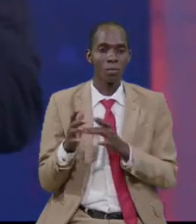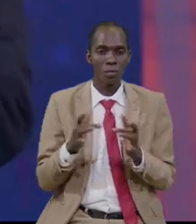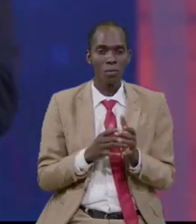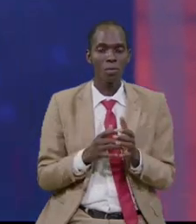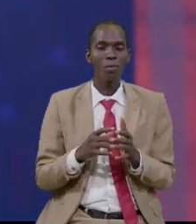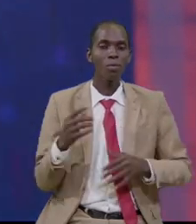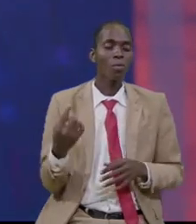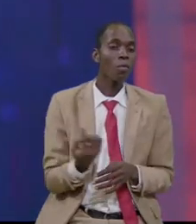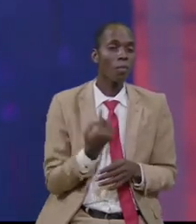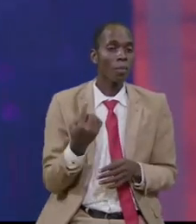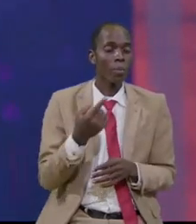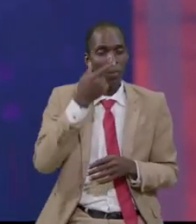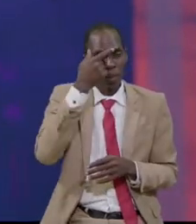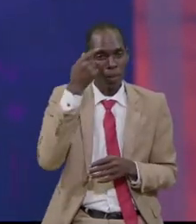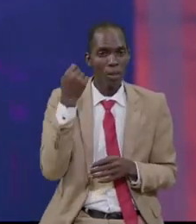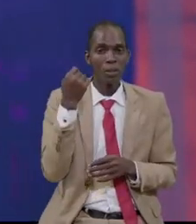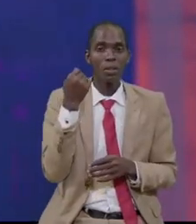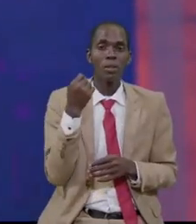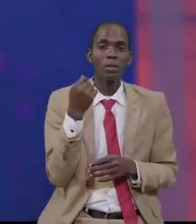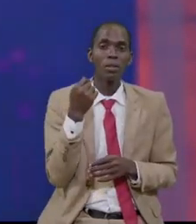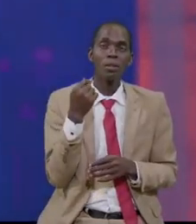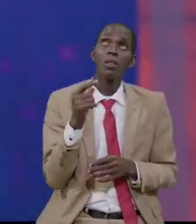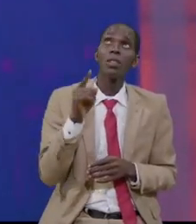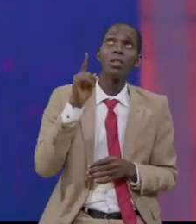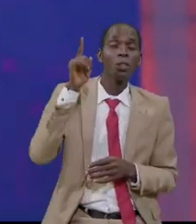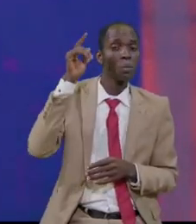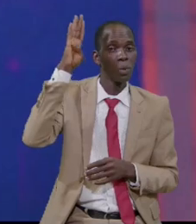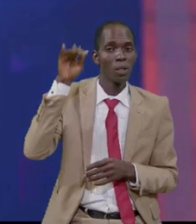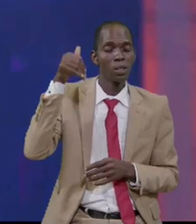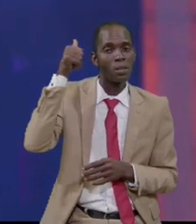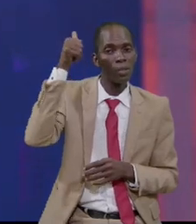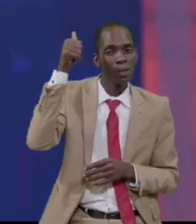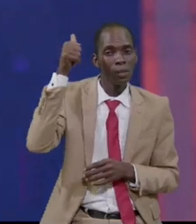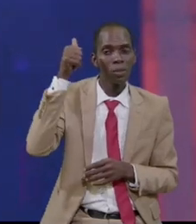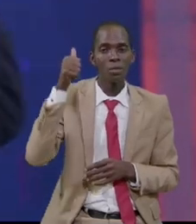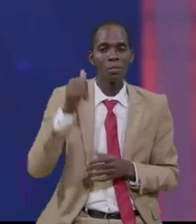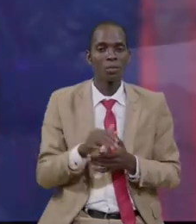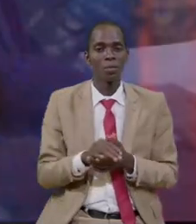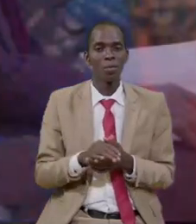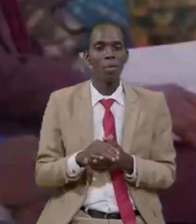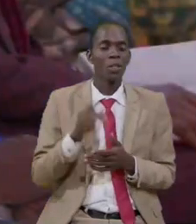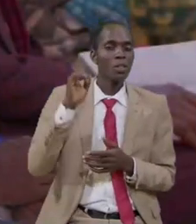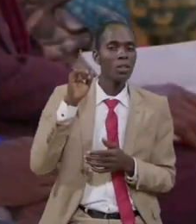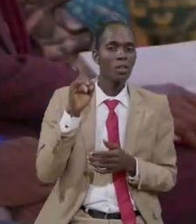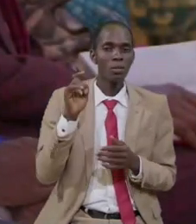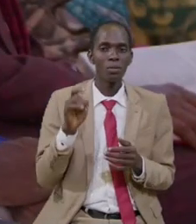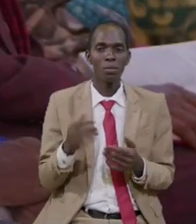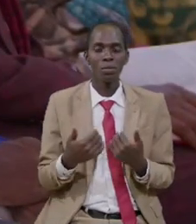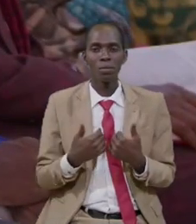seul, c'est par lui-même, lui seul. Il a purgé nos